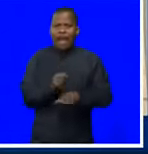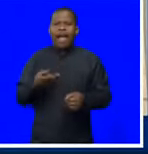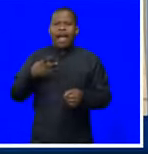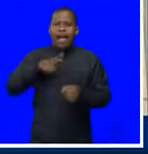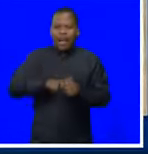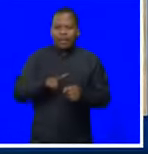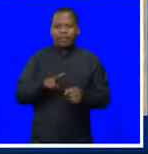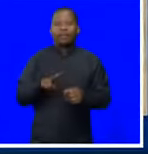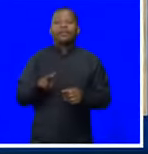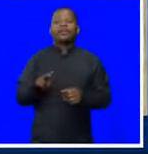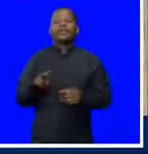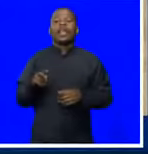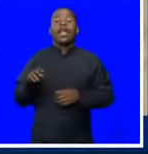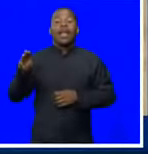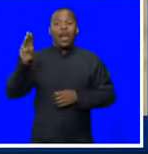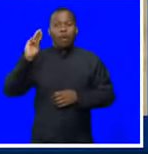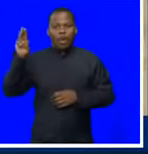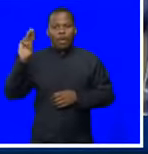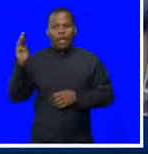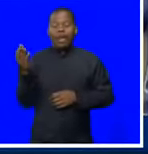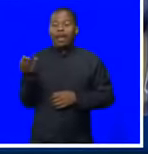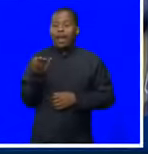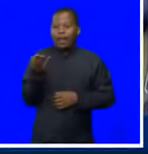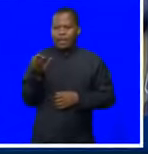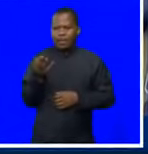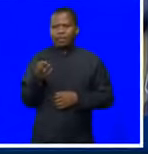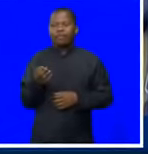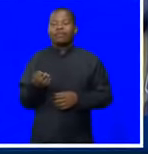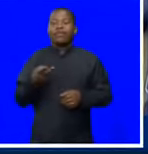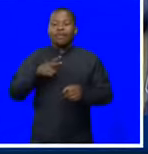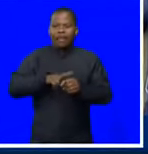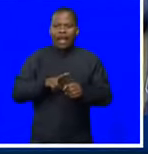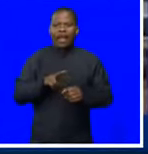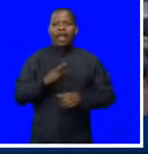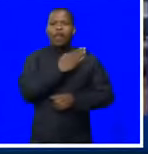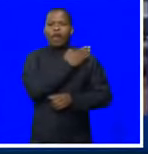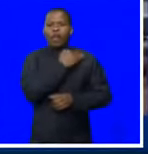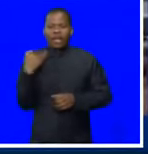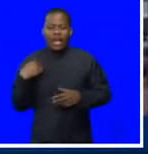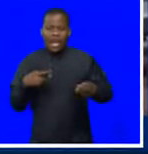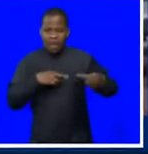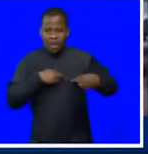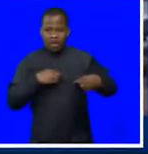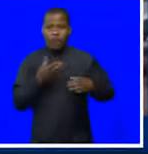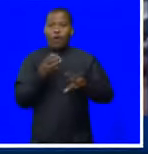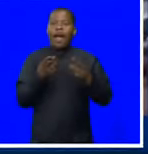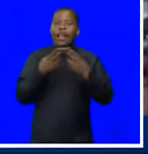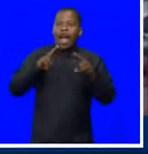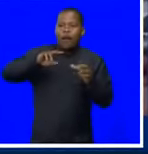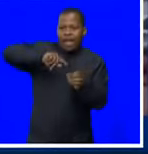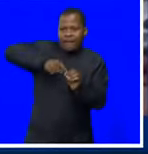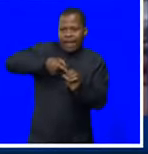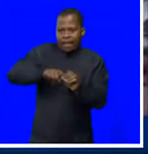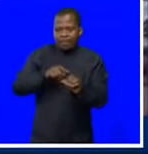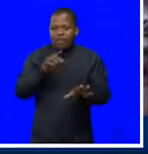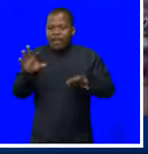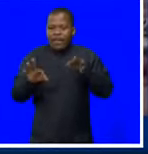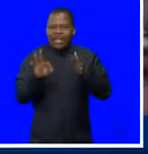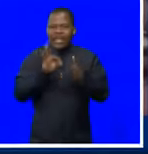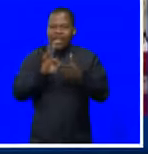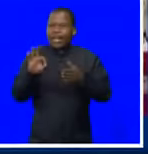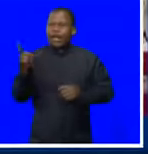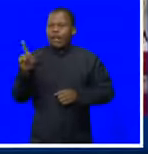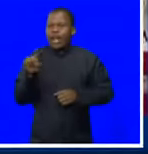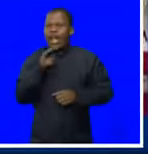Ibrahim Raisi babeseke labo lababuke Tindzaba tangaphandle kulamavi ngakhulu tindvuna tangaphandle tibeseke setiyachaza ukuthi